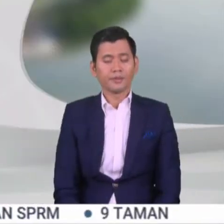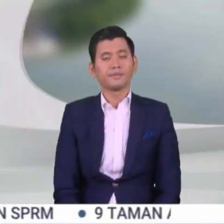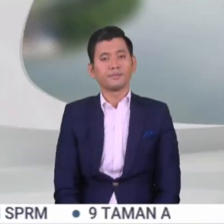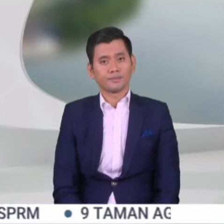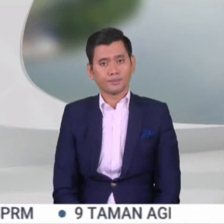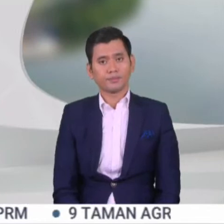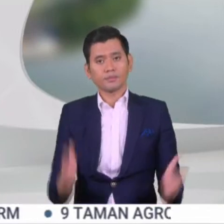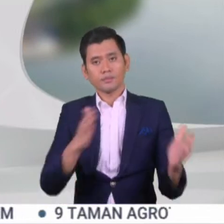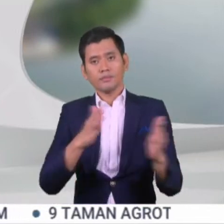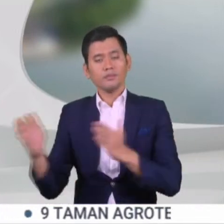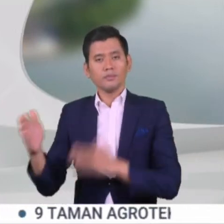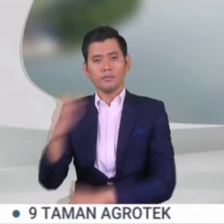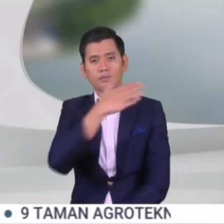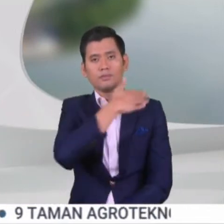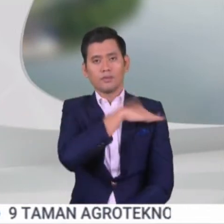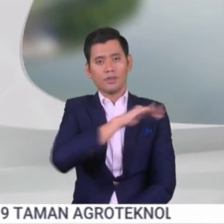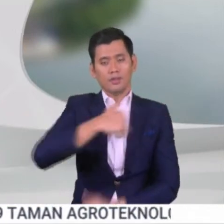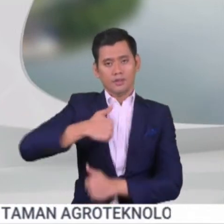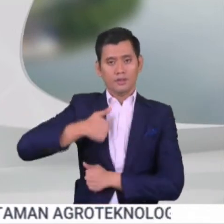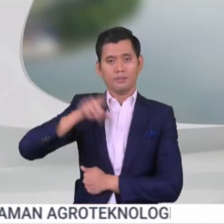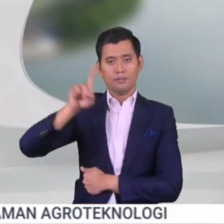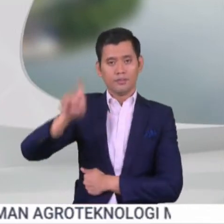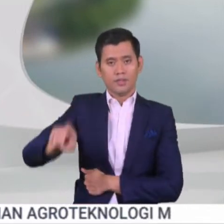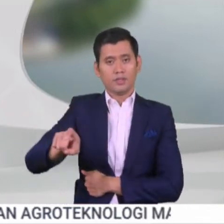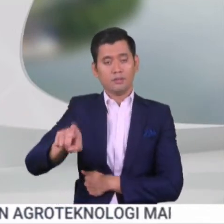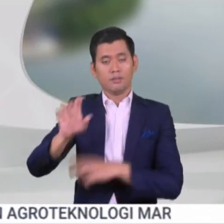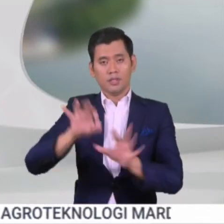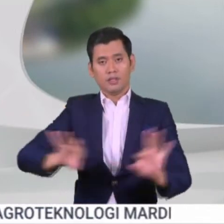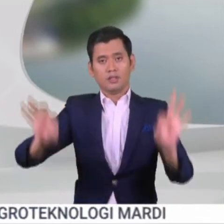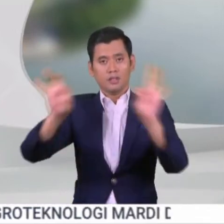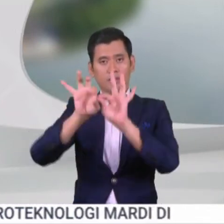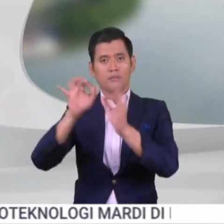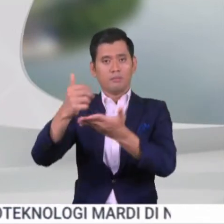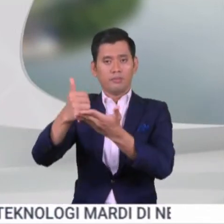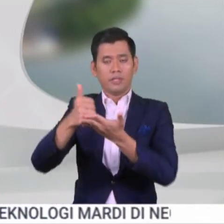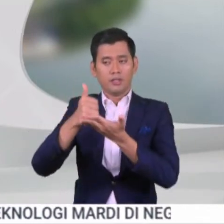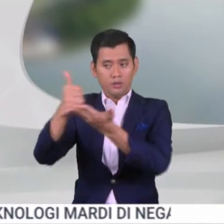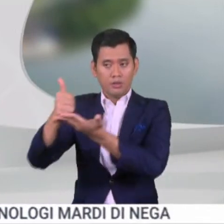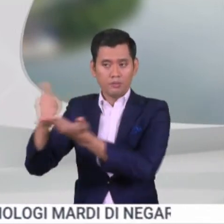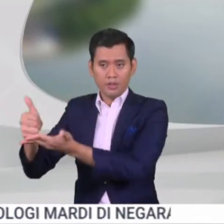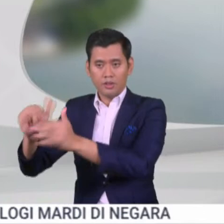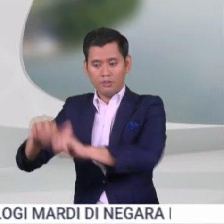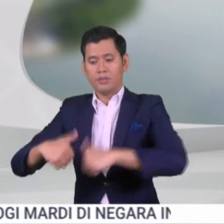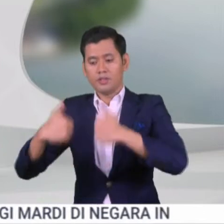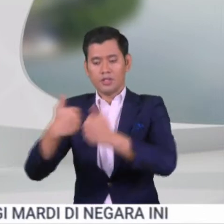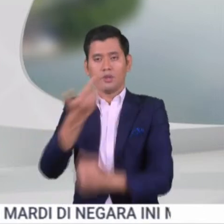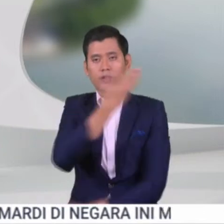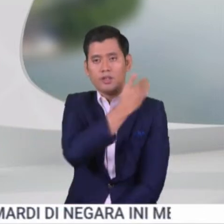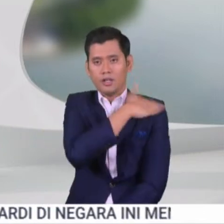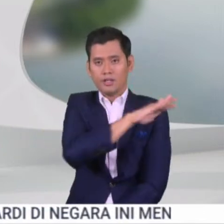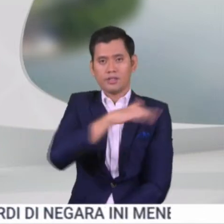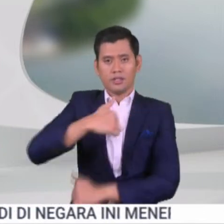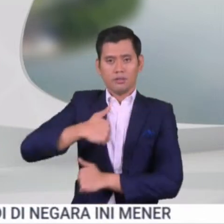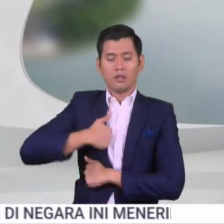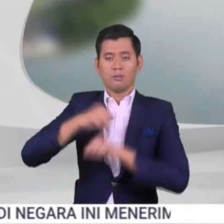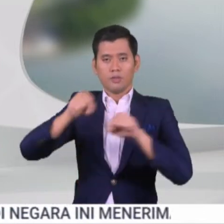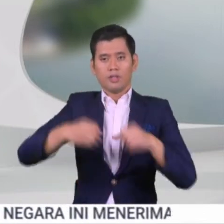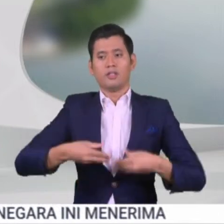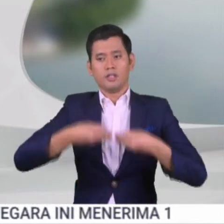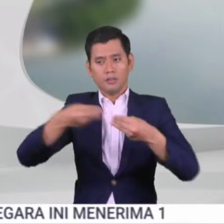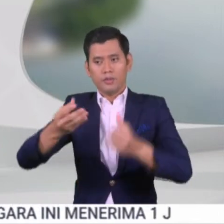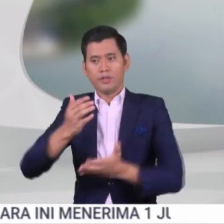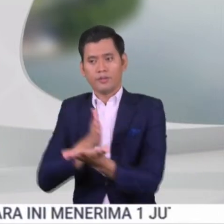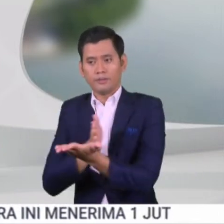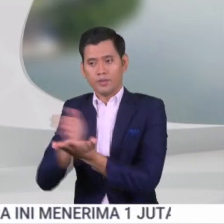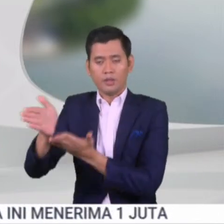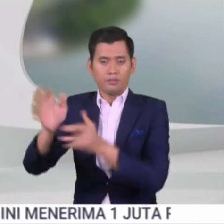Penstrukturan Persatuan Veteran Angkatan Tentera dilihat perlu bagi memastikan setiap bantuan dan keperluan persatuan dapat disalurkan secara terus dan